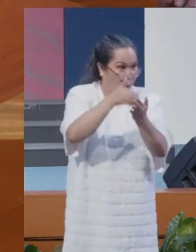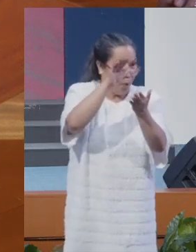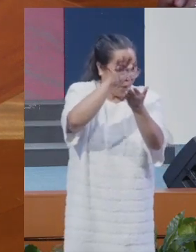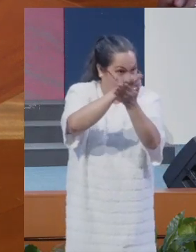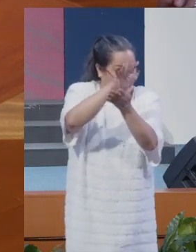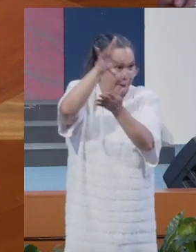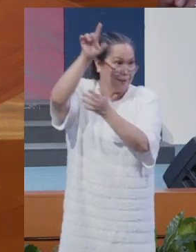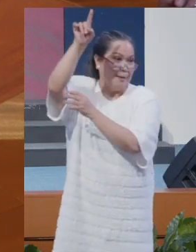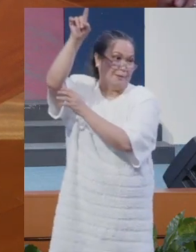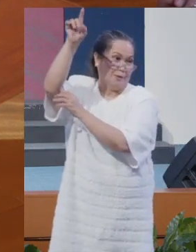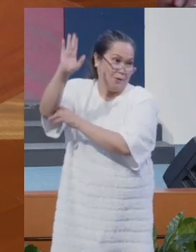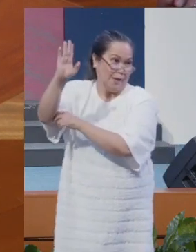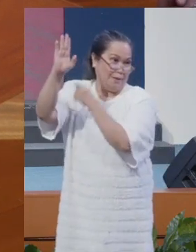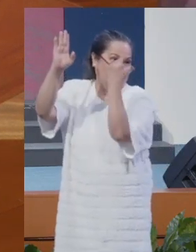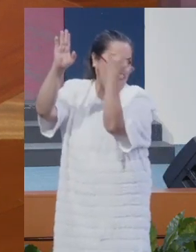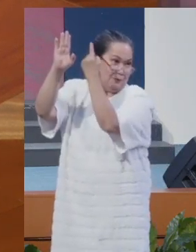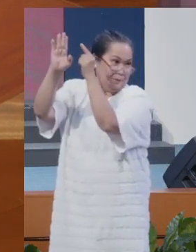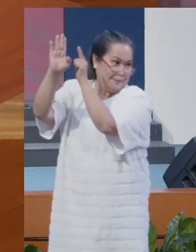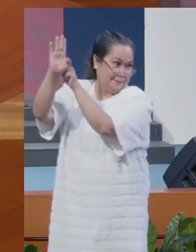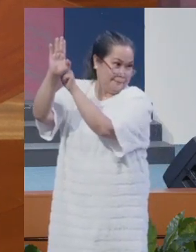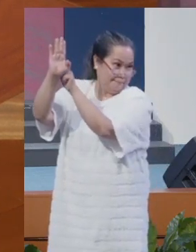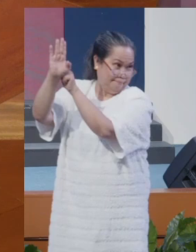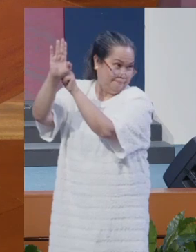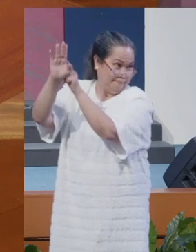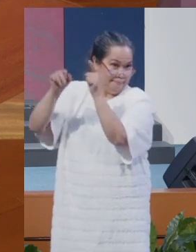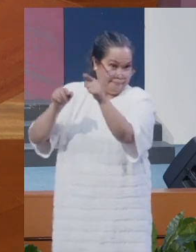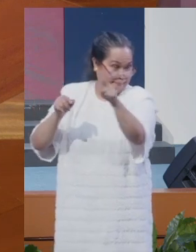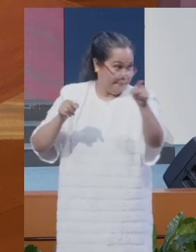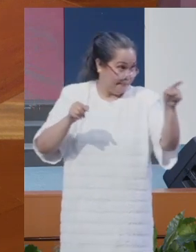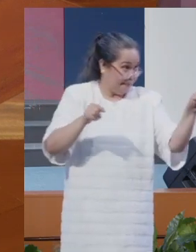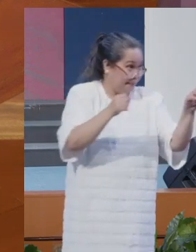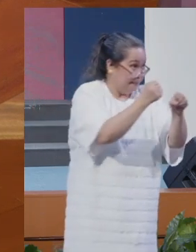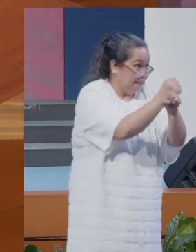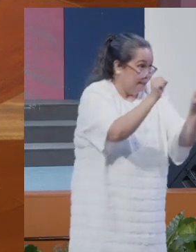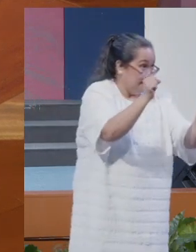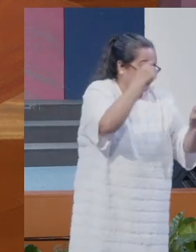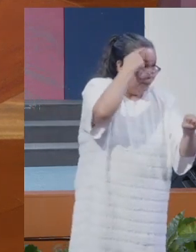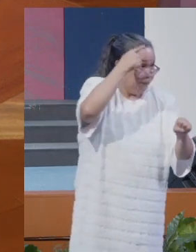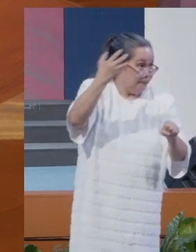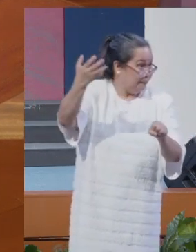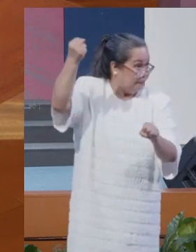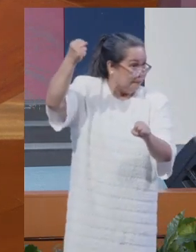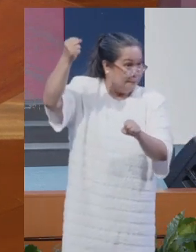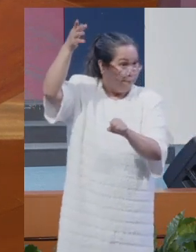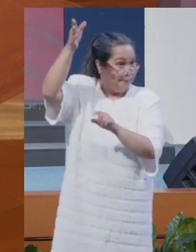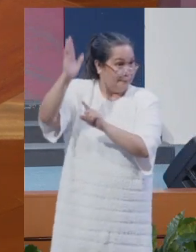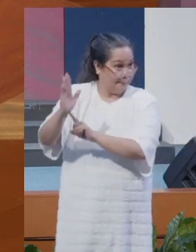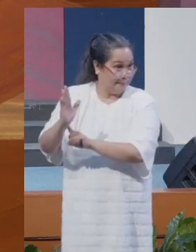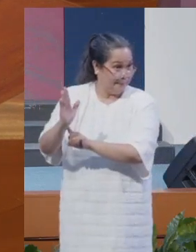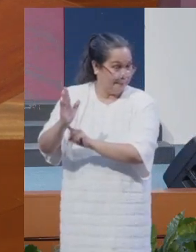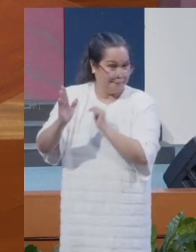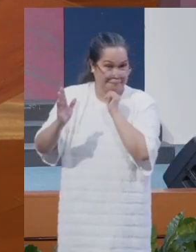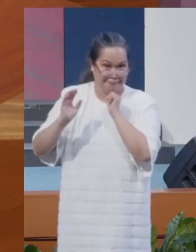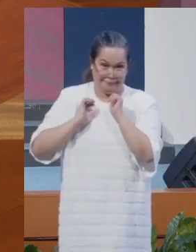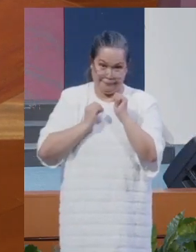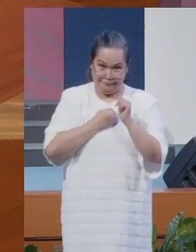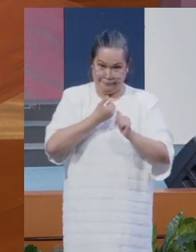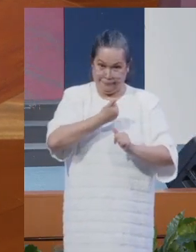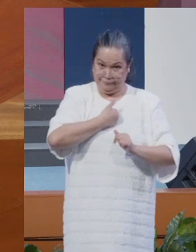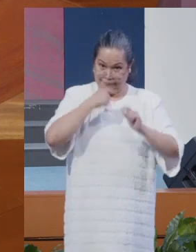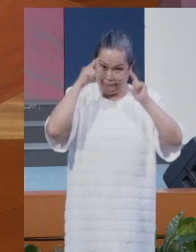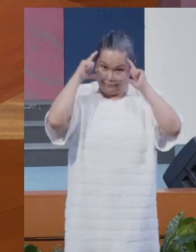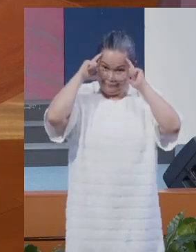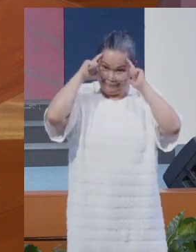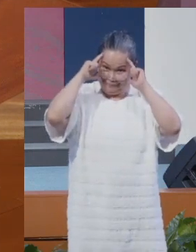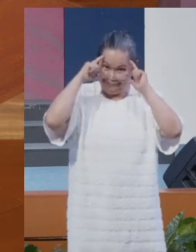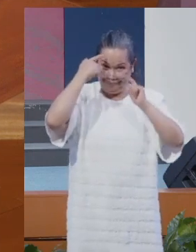po sa atin. Alam niyo ba na tayo niligtas niya for His name's sake? Not for our sake,